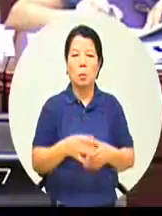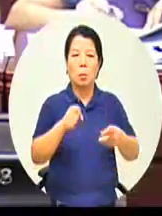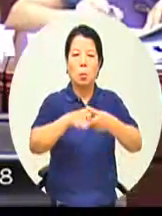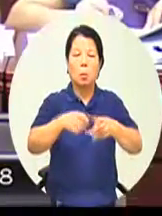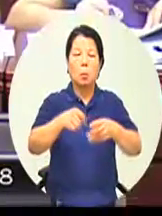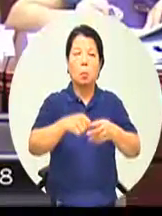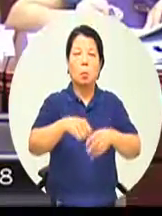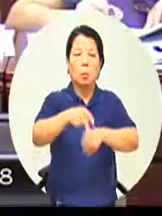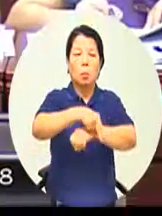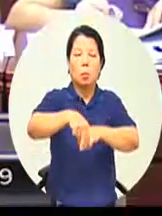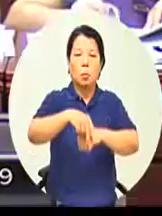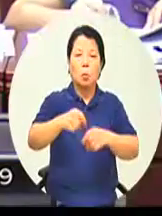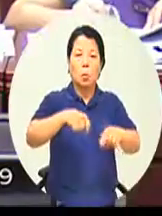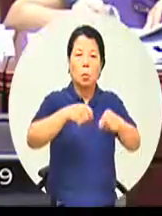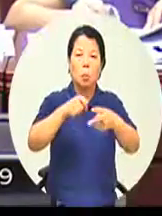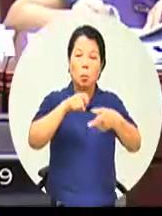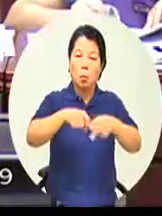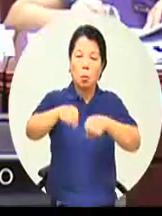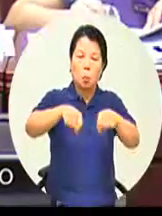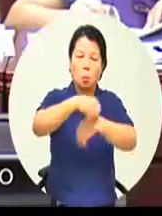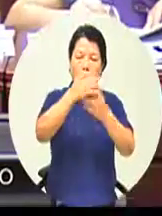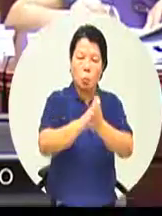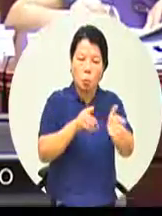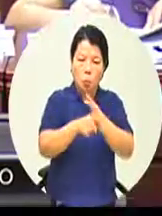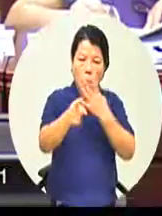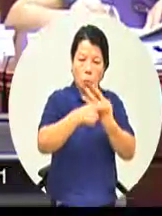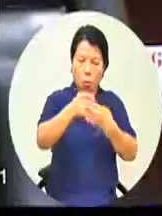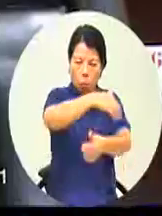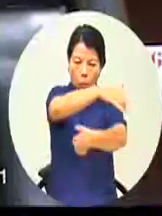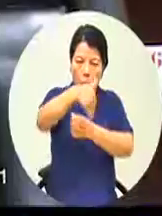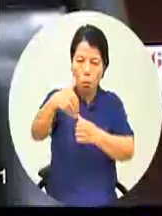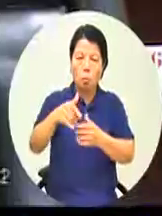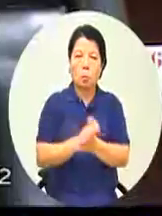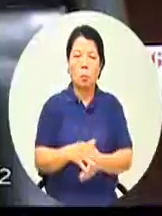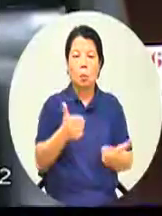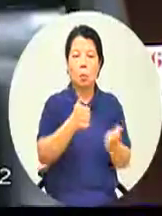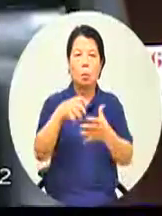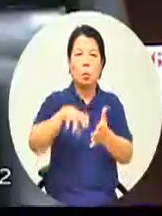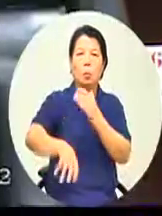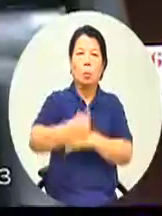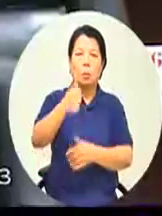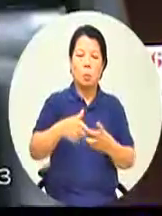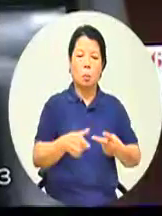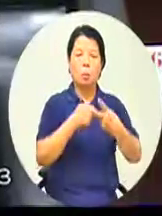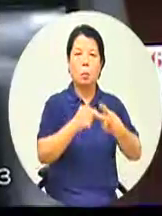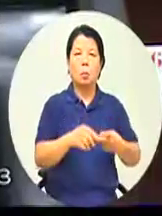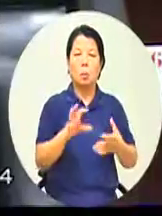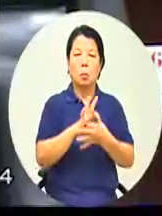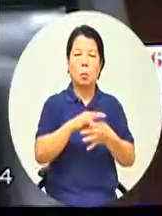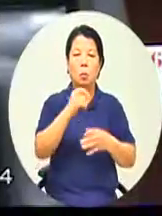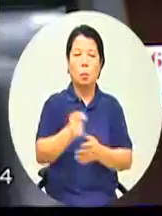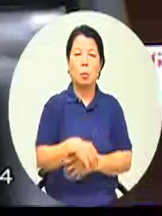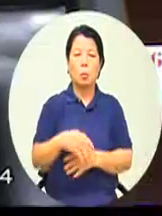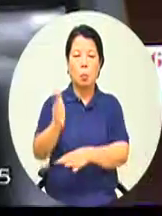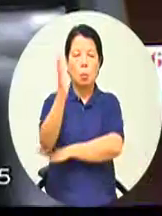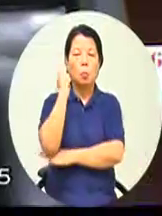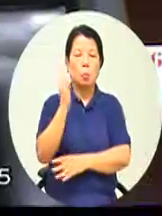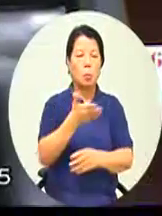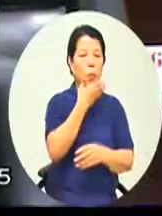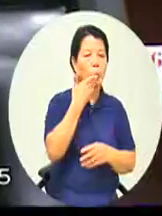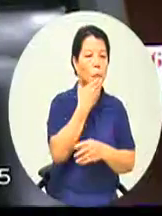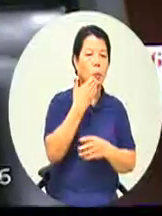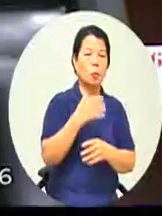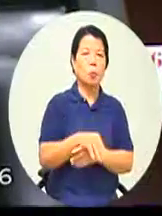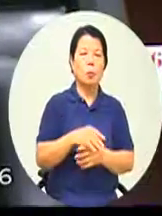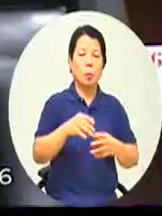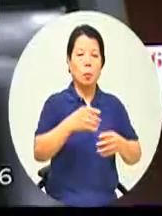专业背景为主。我们希望这样子的招募。 好，谢谢局长。那第二题有关那个公立幼儿园、非营利幼儿园的部